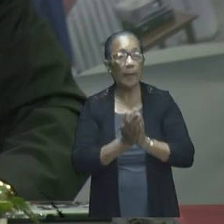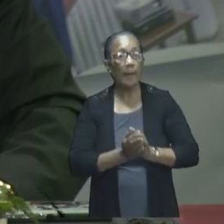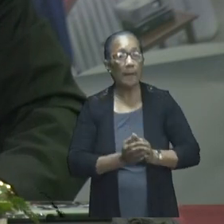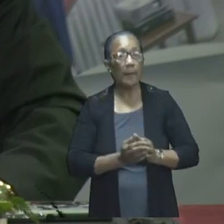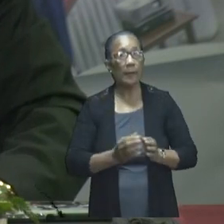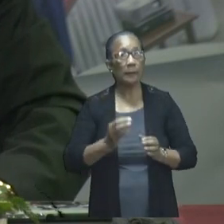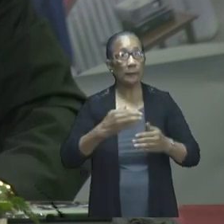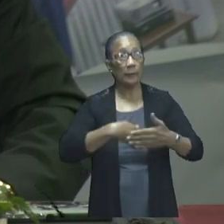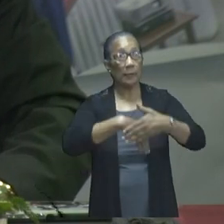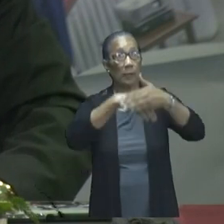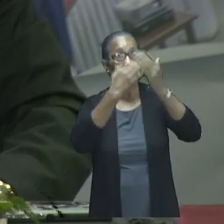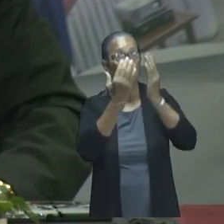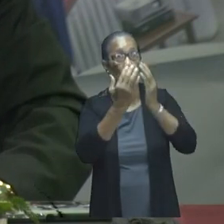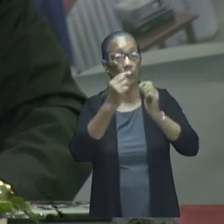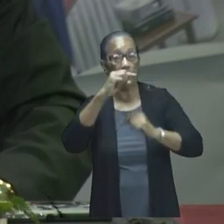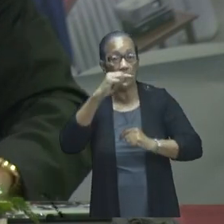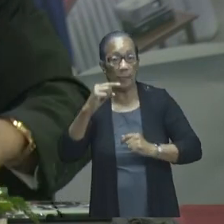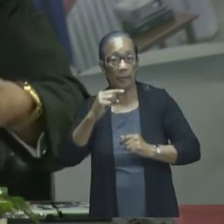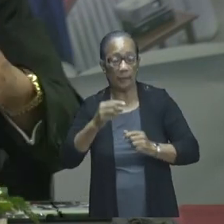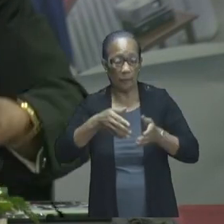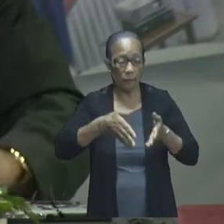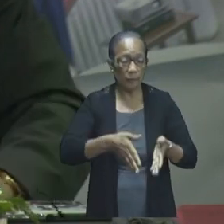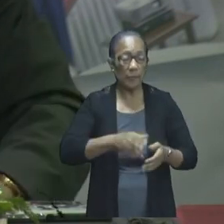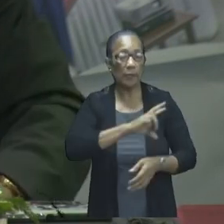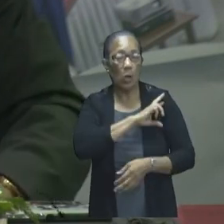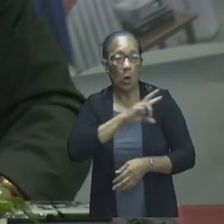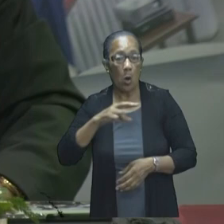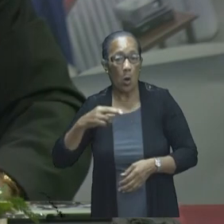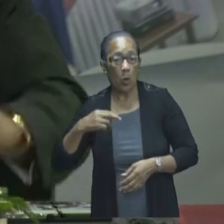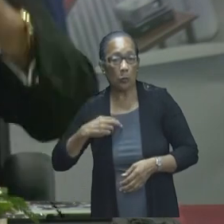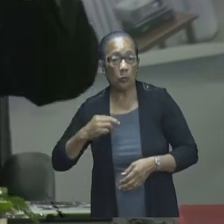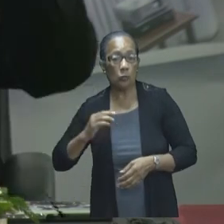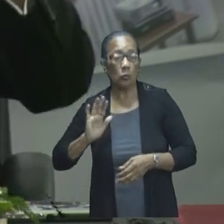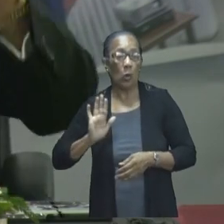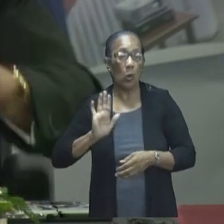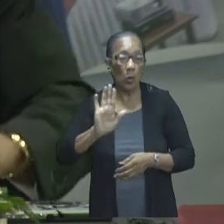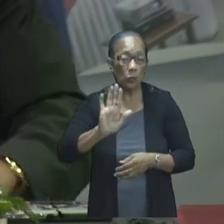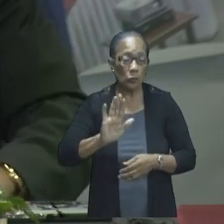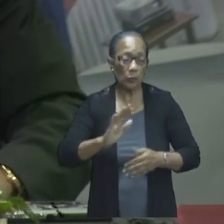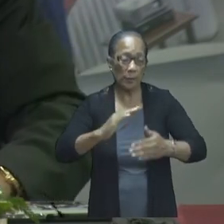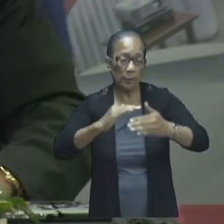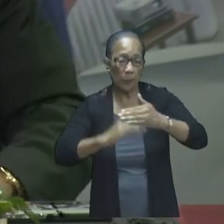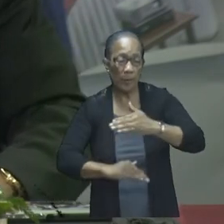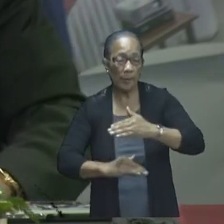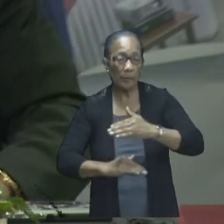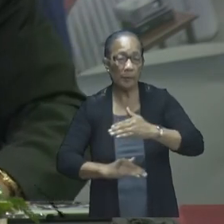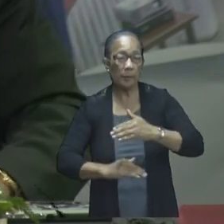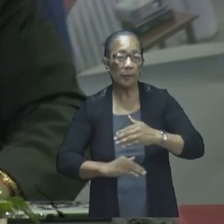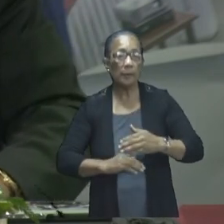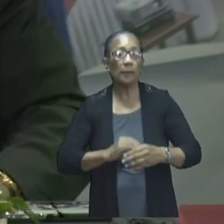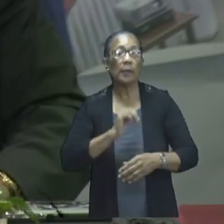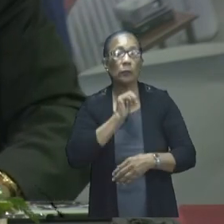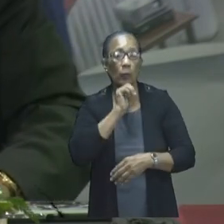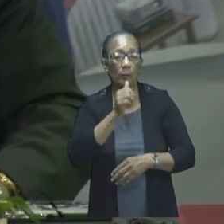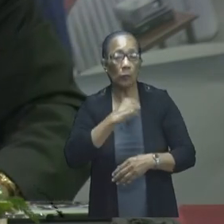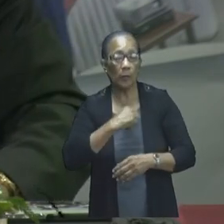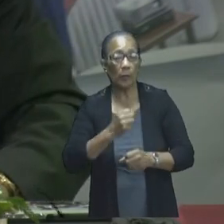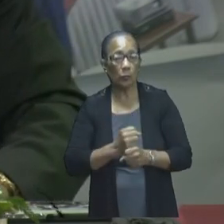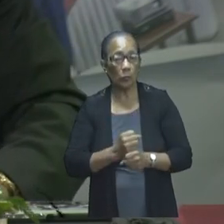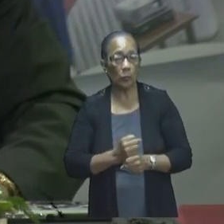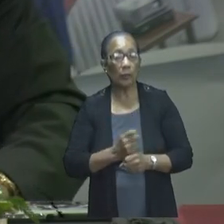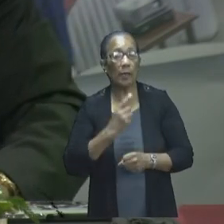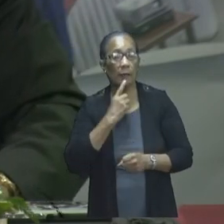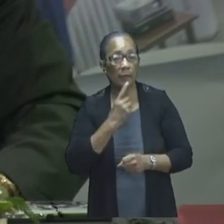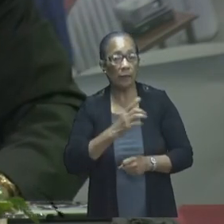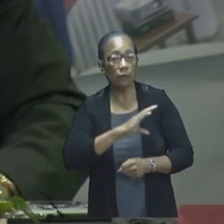staat er dus als uitstoot is minder dan datgene wat wij absorberen en dat geeft ons